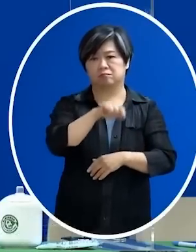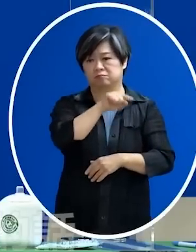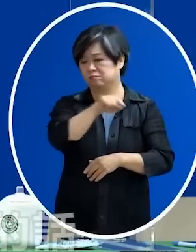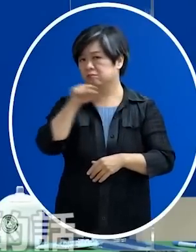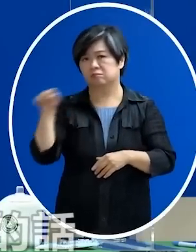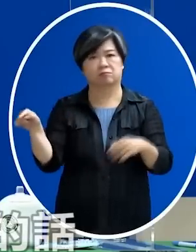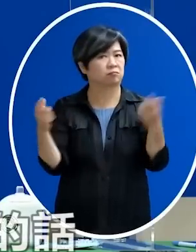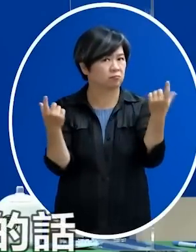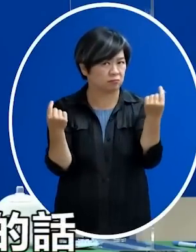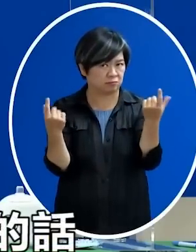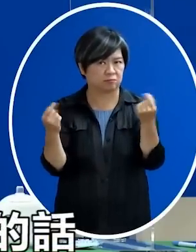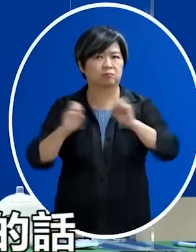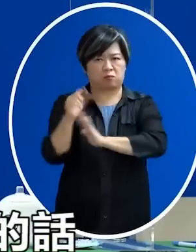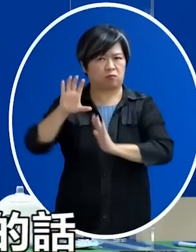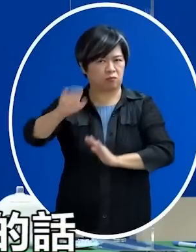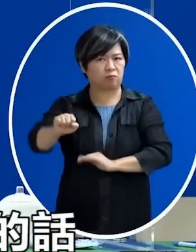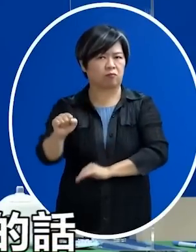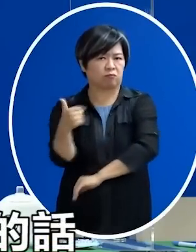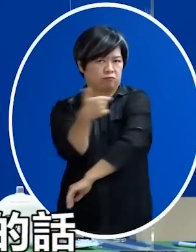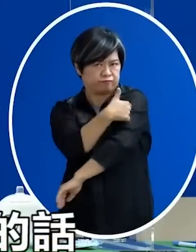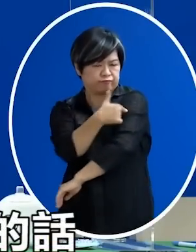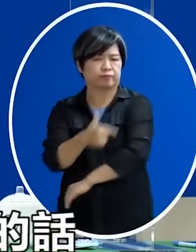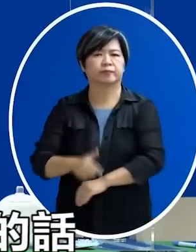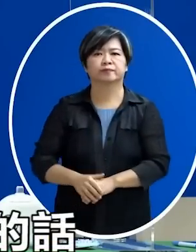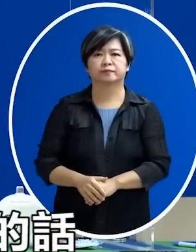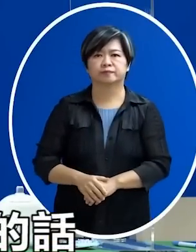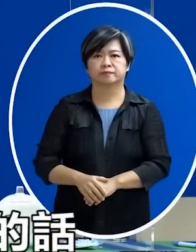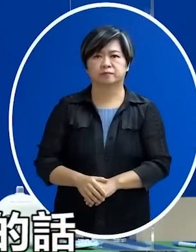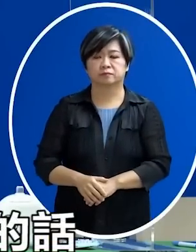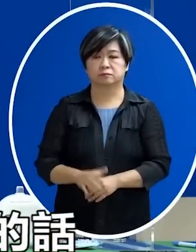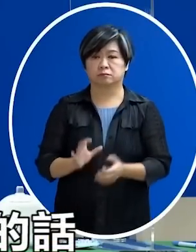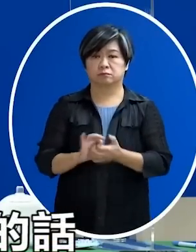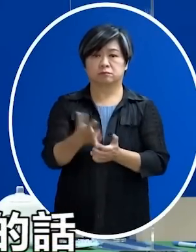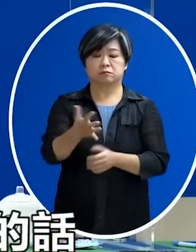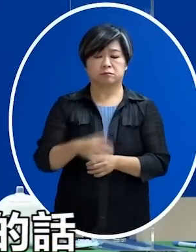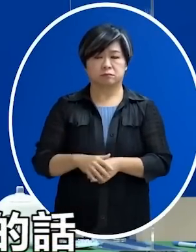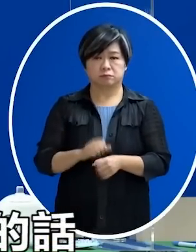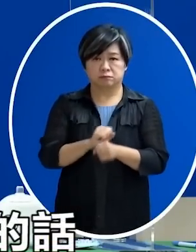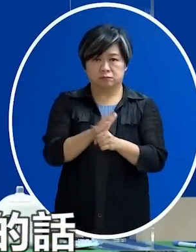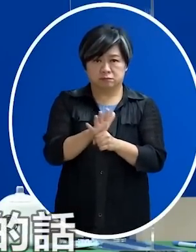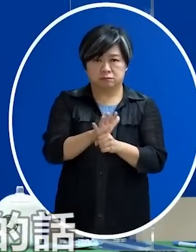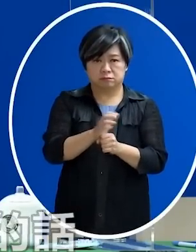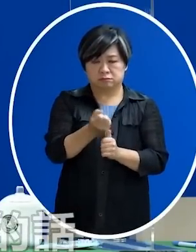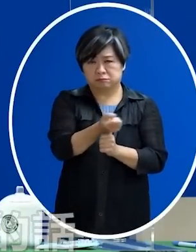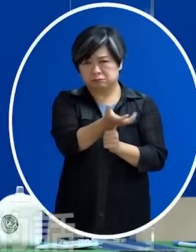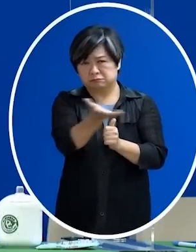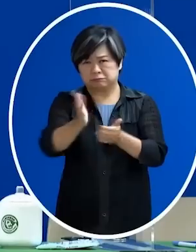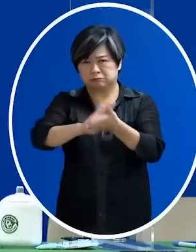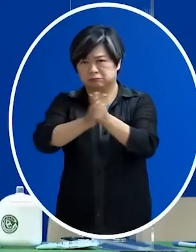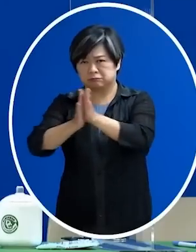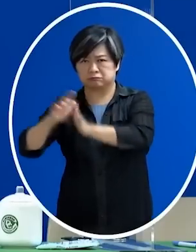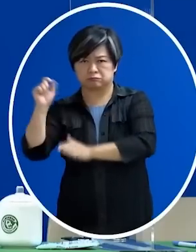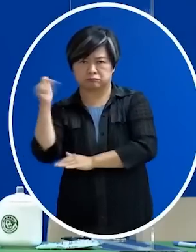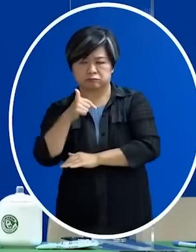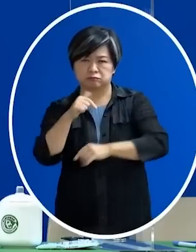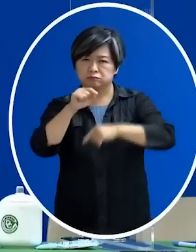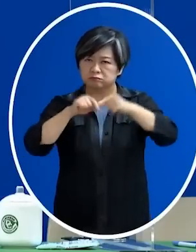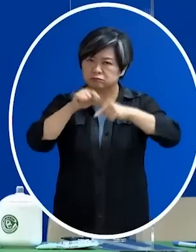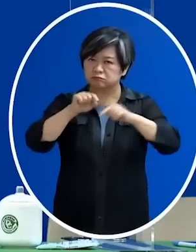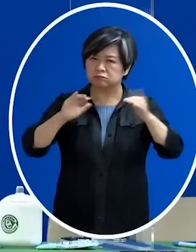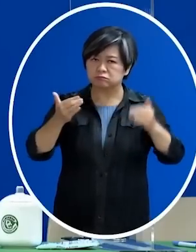样的，它建议民众不应等待，主要的原因就是这个新冠病毒的变异非常的快，平均大